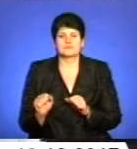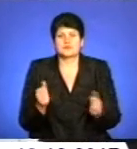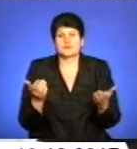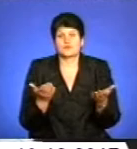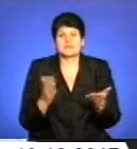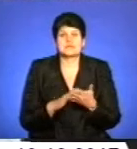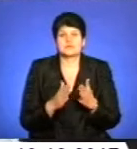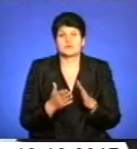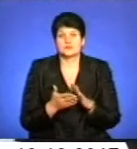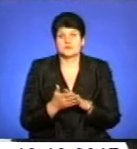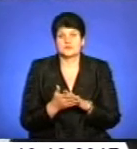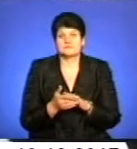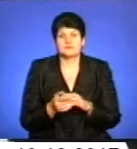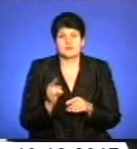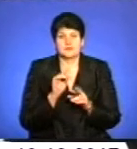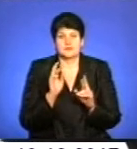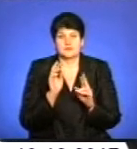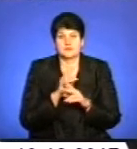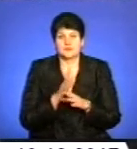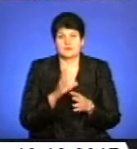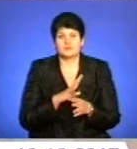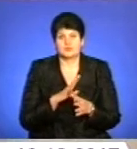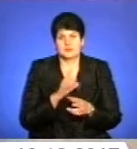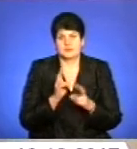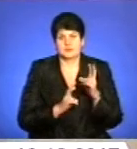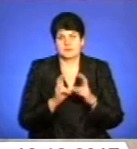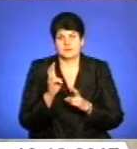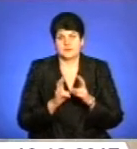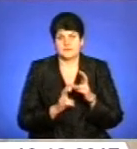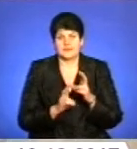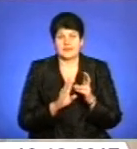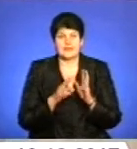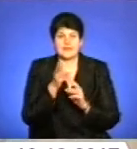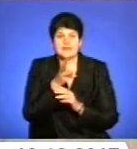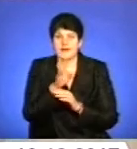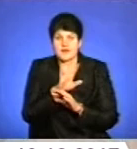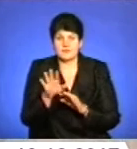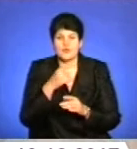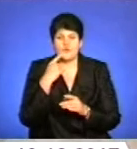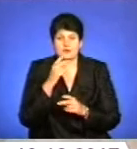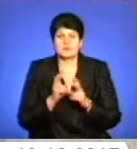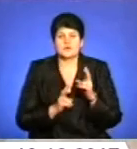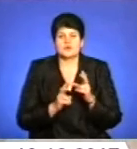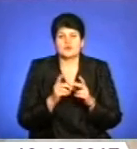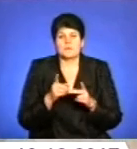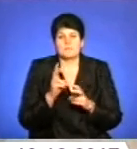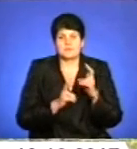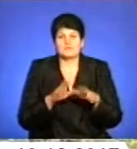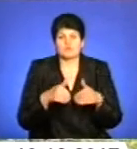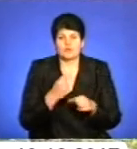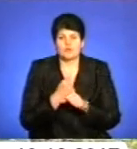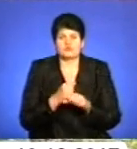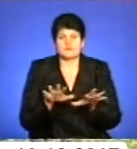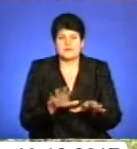з якоюсь ситуацією нестандартною, яка відбулася на підприємстві. Не на камеру козівчани кажуть, підприємство дає робочі місця, але